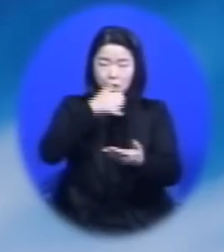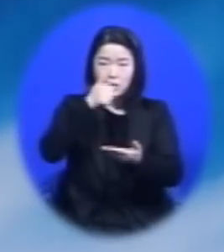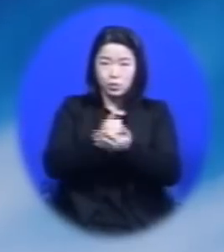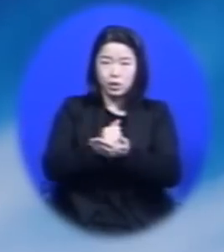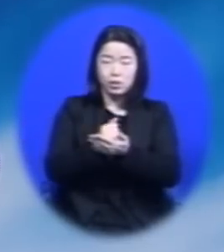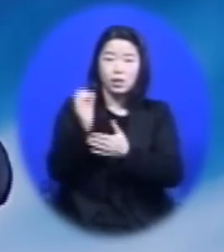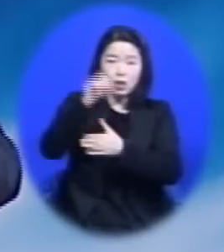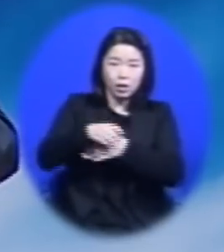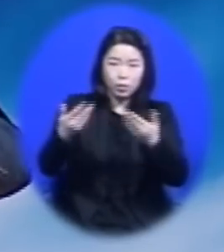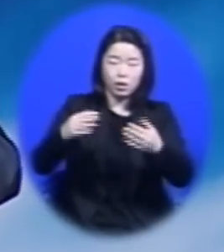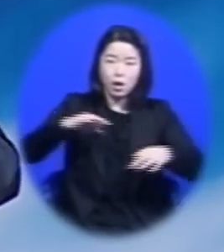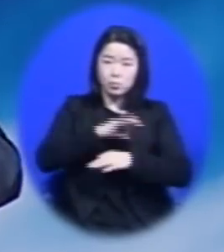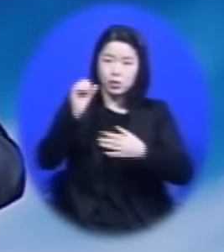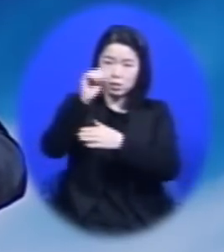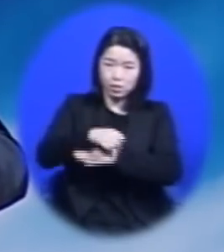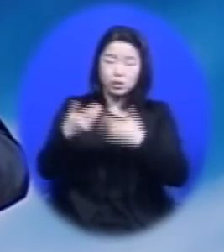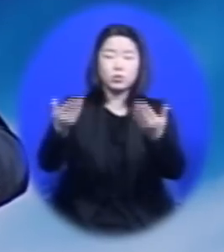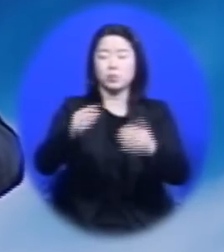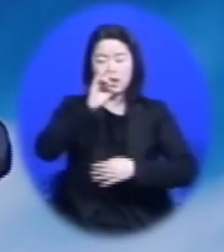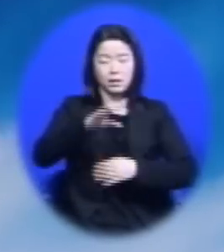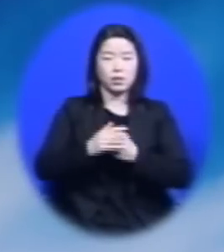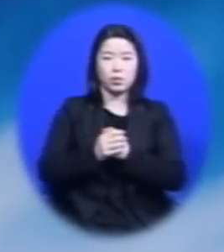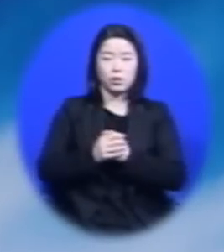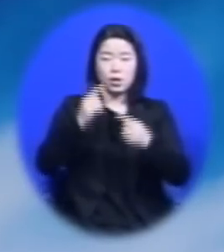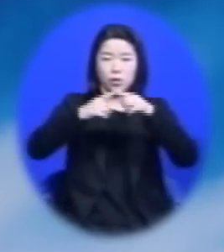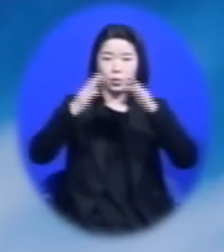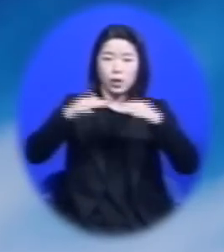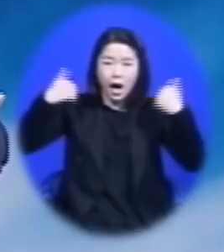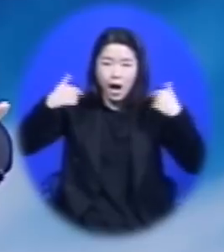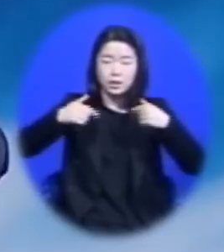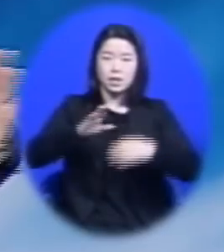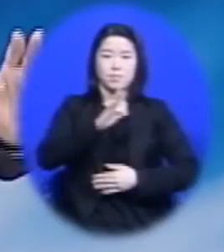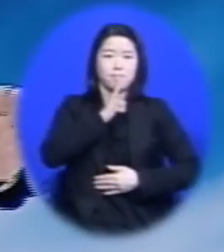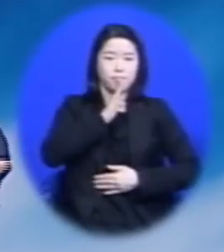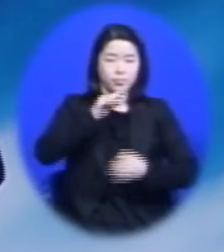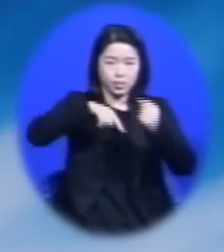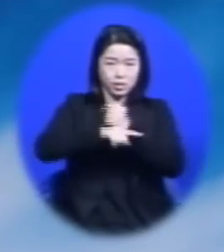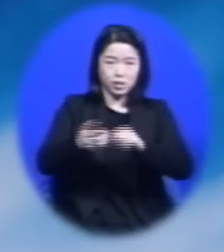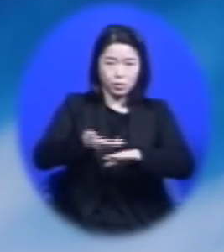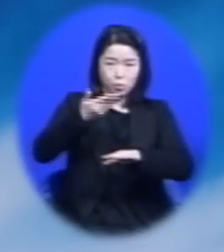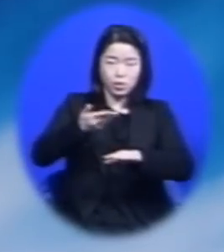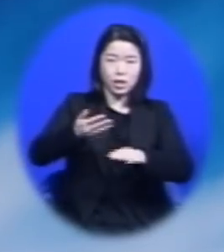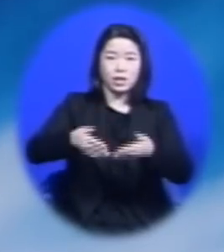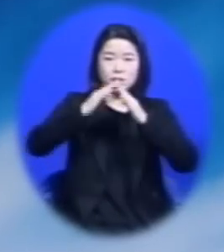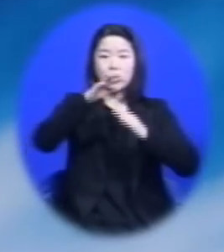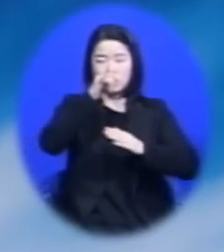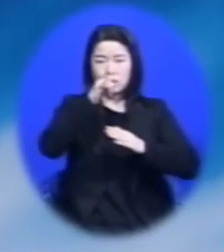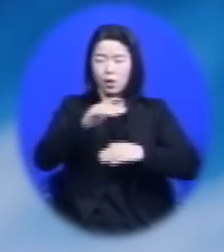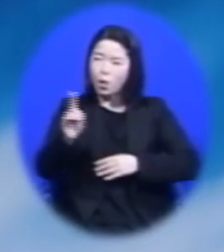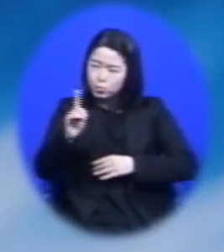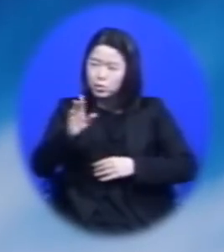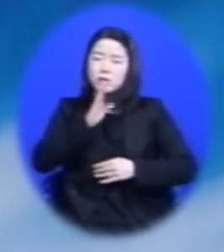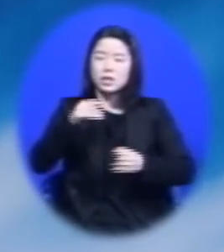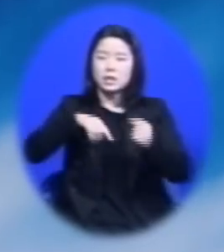불의를 용납하면 안 됩니다 교회는 언제나 진리에서 있어야 돼요 그러니까 항상 무엇이 진리인지